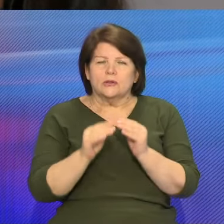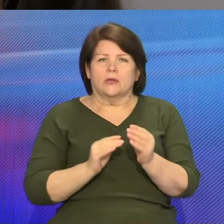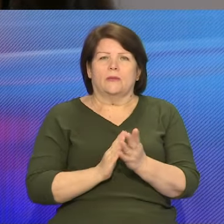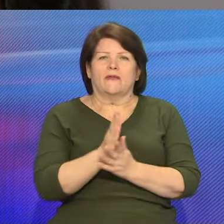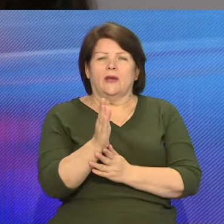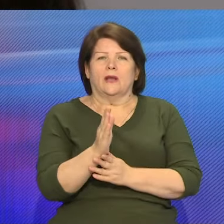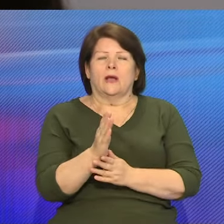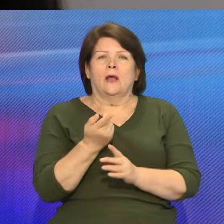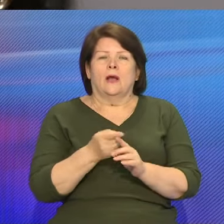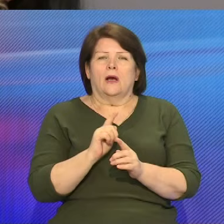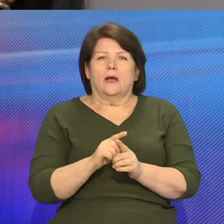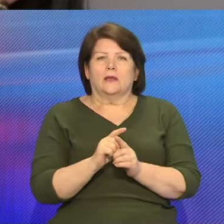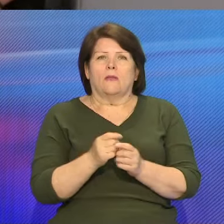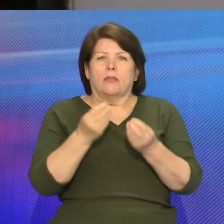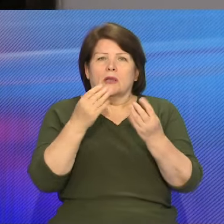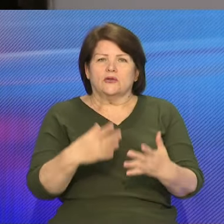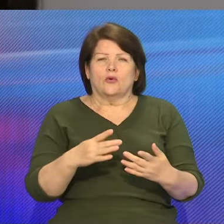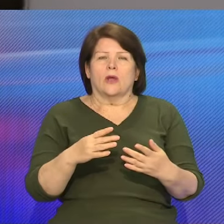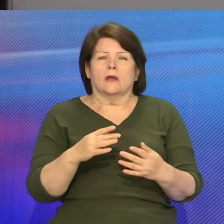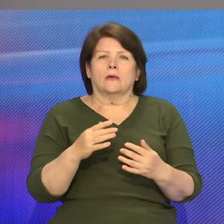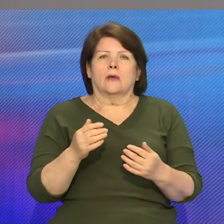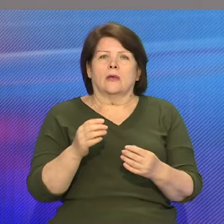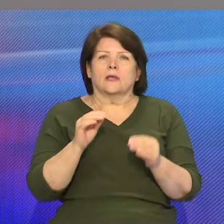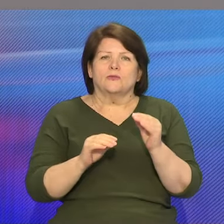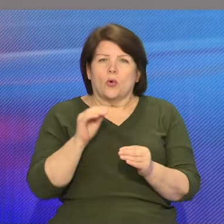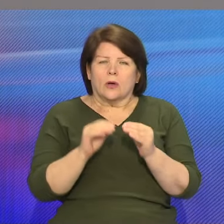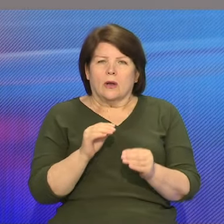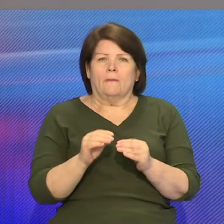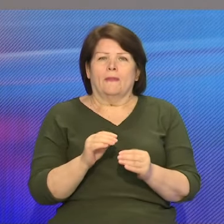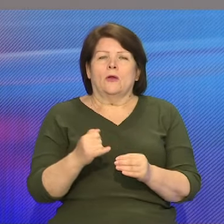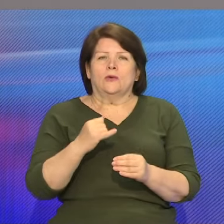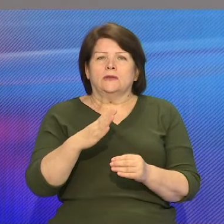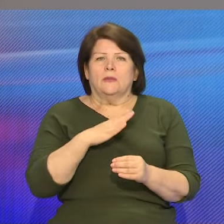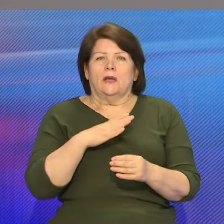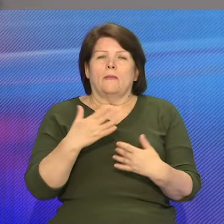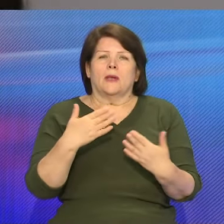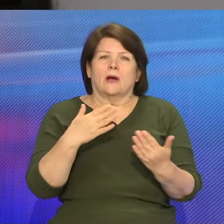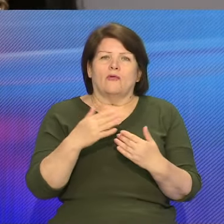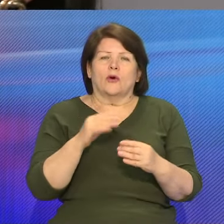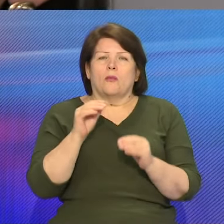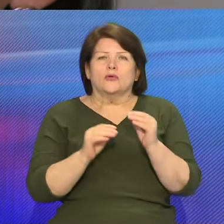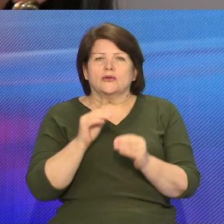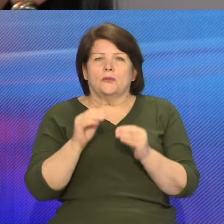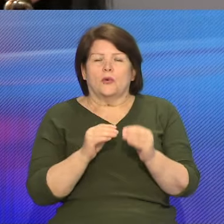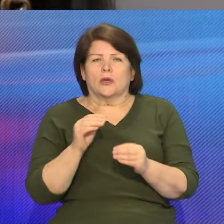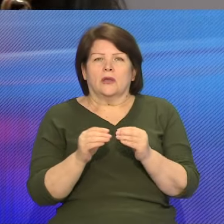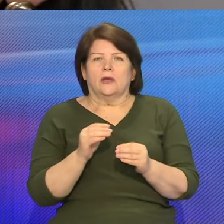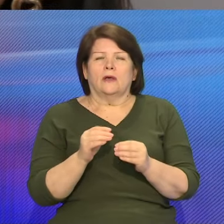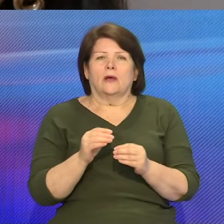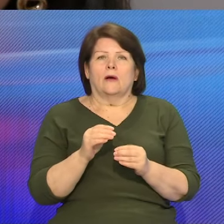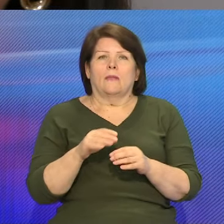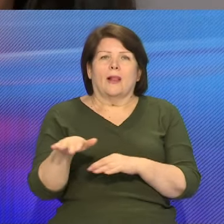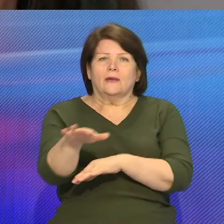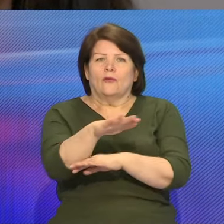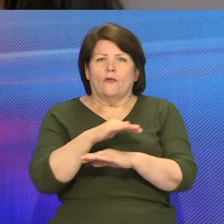это направление простой механической сборки. У нас даже были переговоры по сборке роботизированных платформ, что